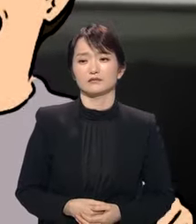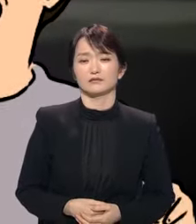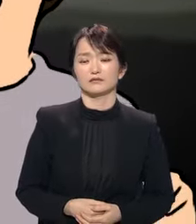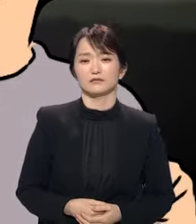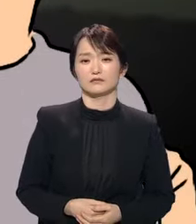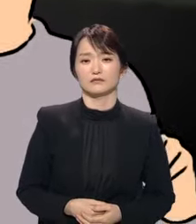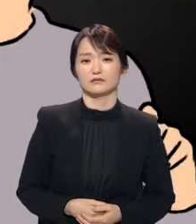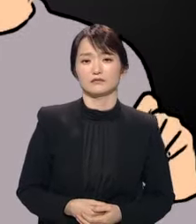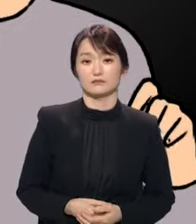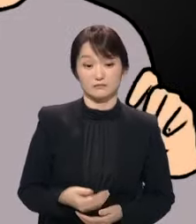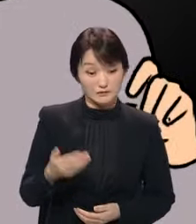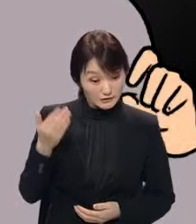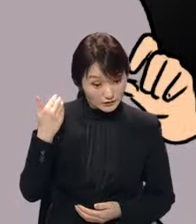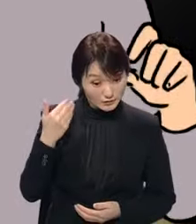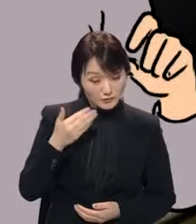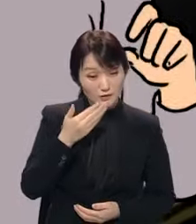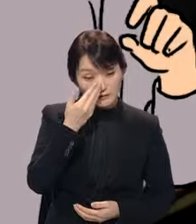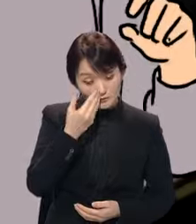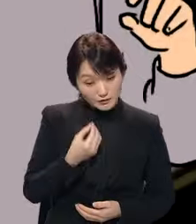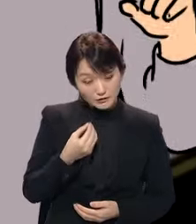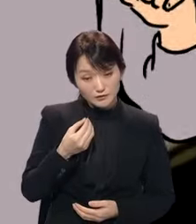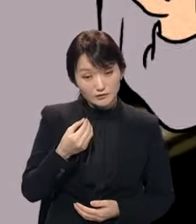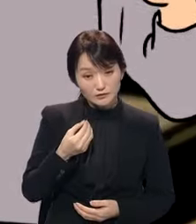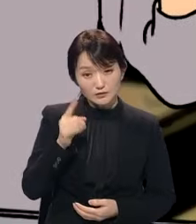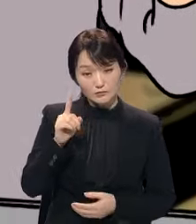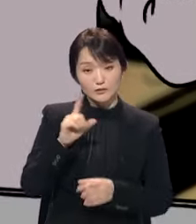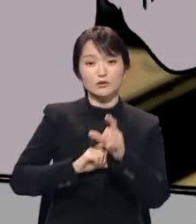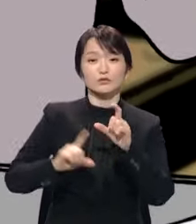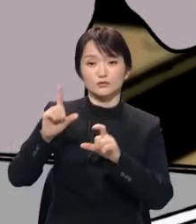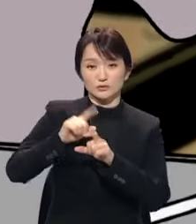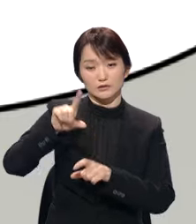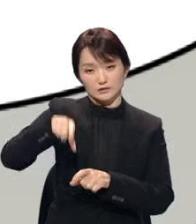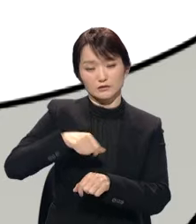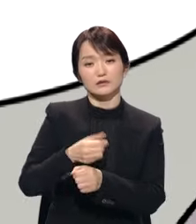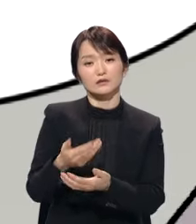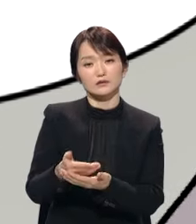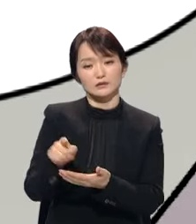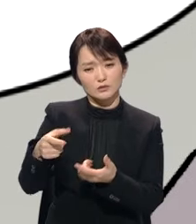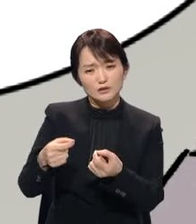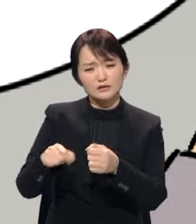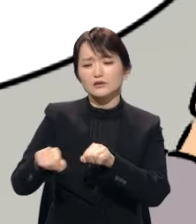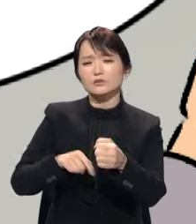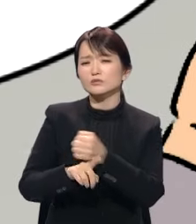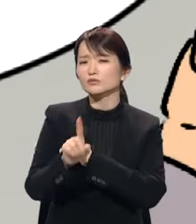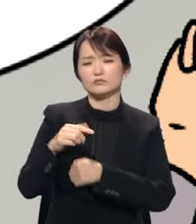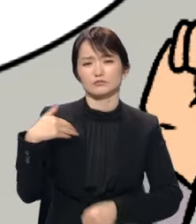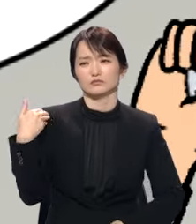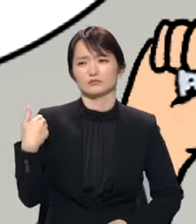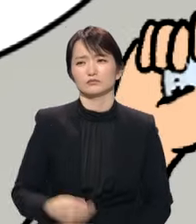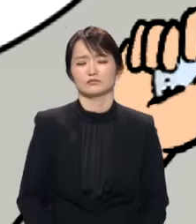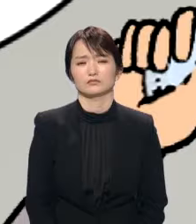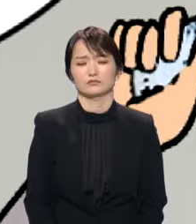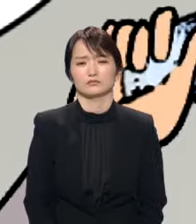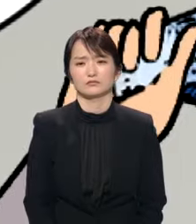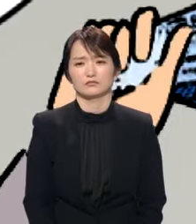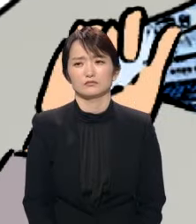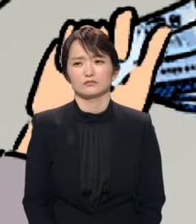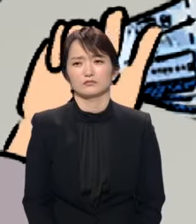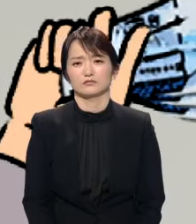있는 그런 부분인데 글쎄요 왜 저렇게 했을까 좀 이해가 안 갑니다. 자 백 변호사님. 네, 아유 저도 이